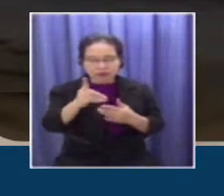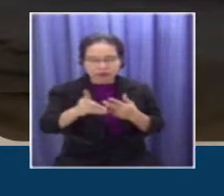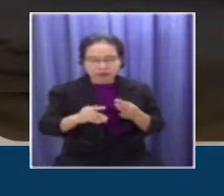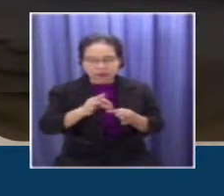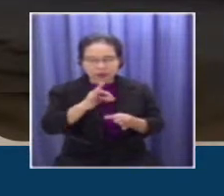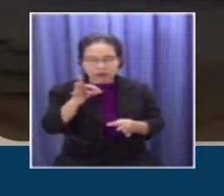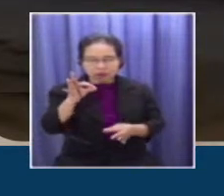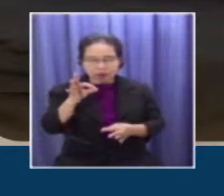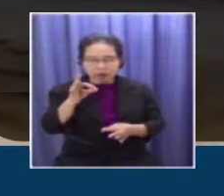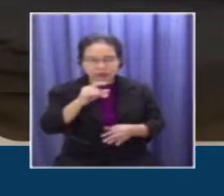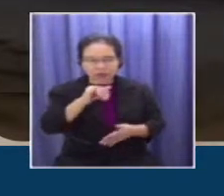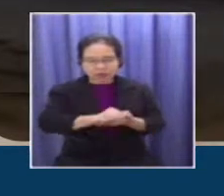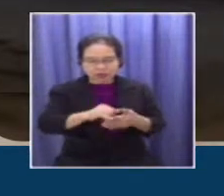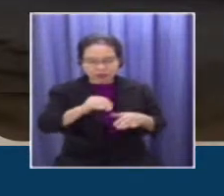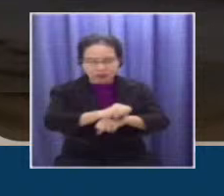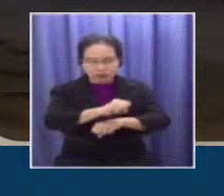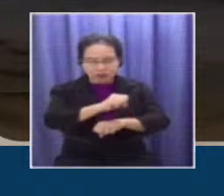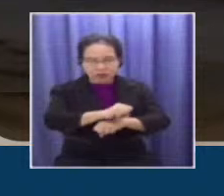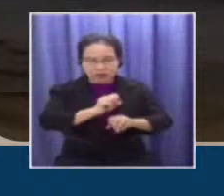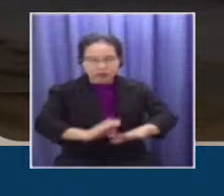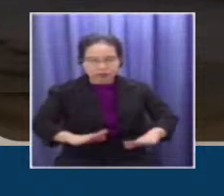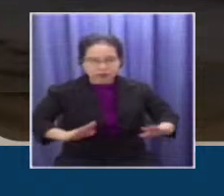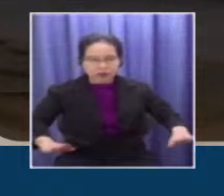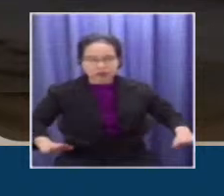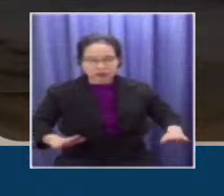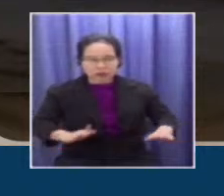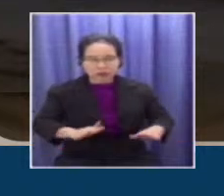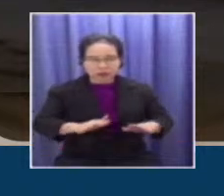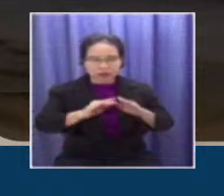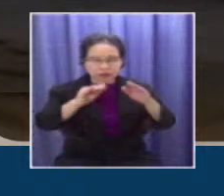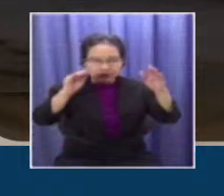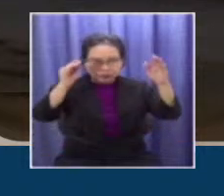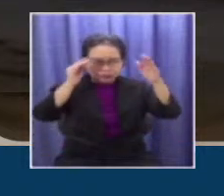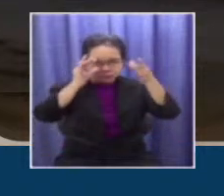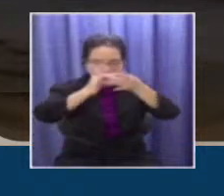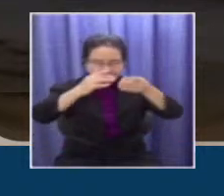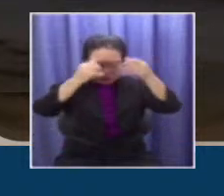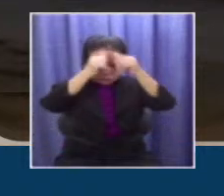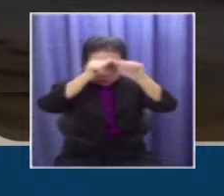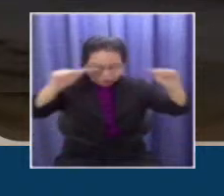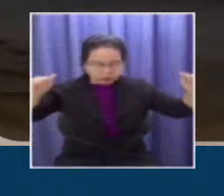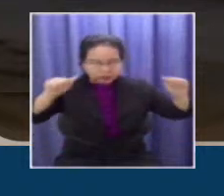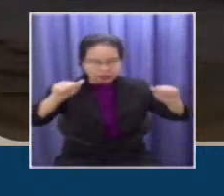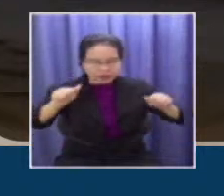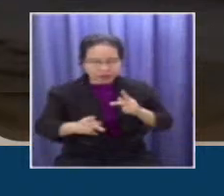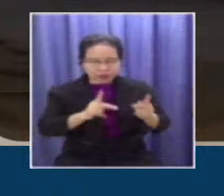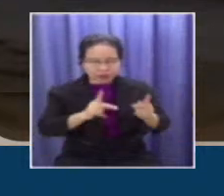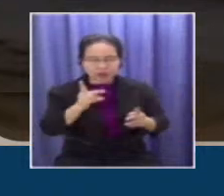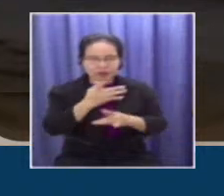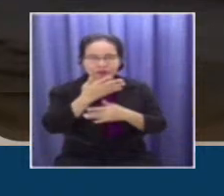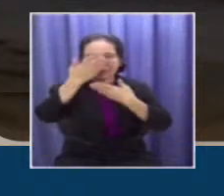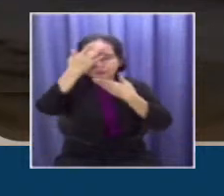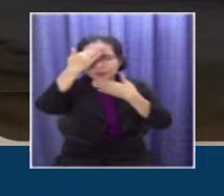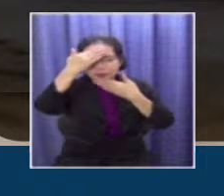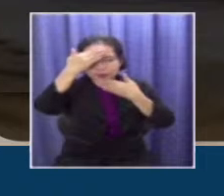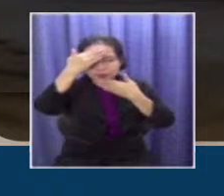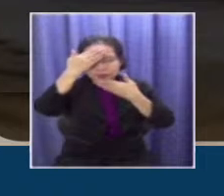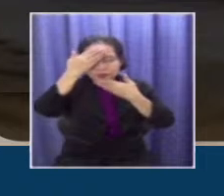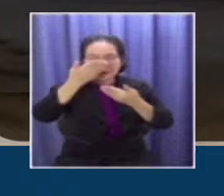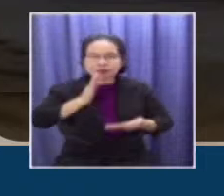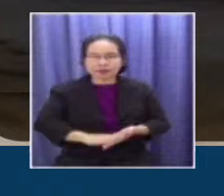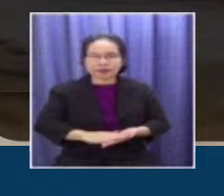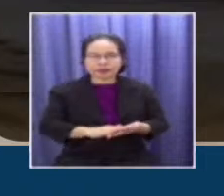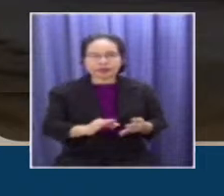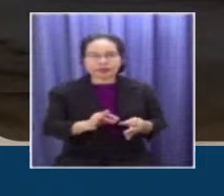a ɛyɛ adwuma wɔ asoɔdene ɛma mu yɛn mo yɛ enipa a ahomane no